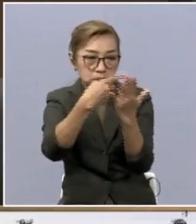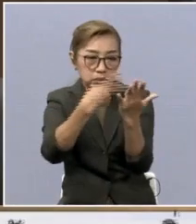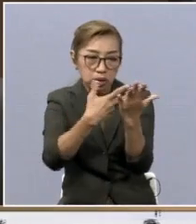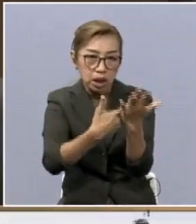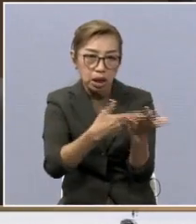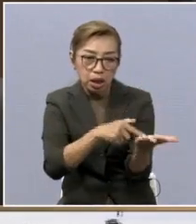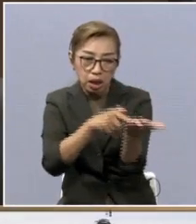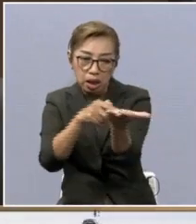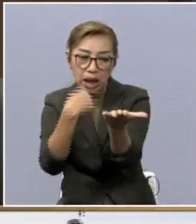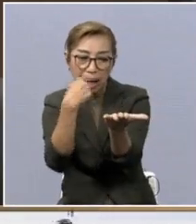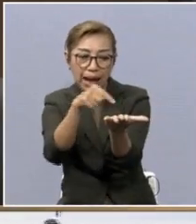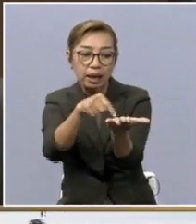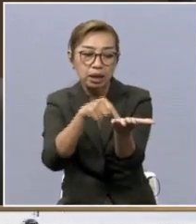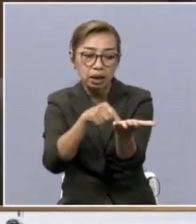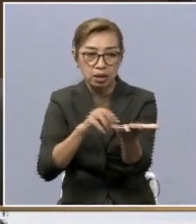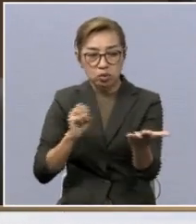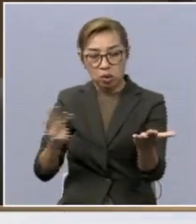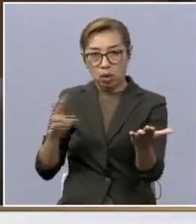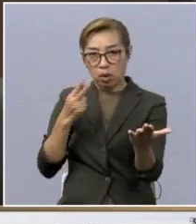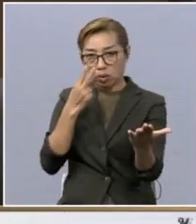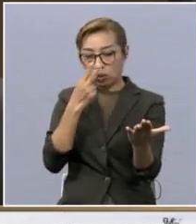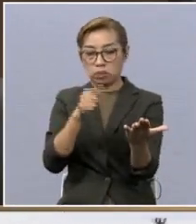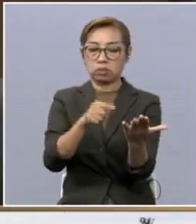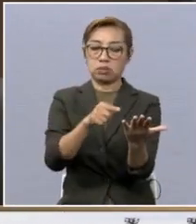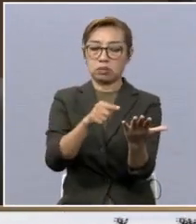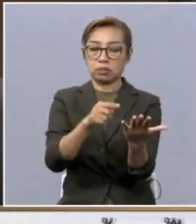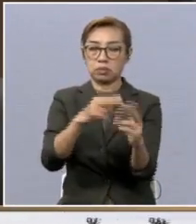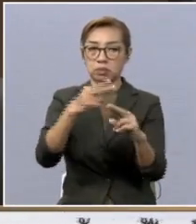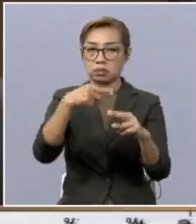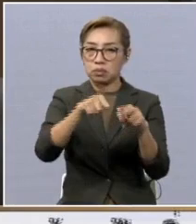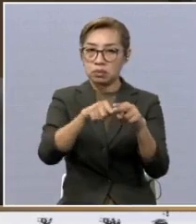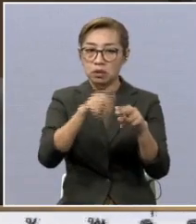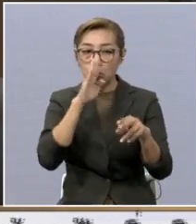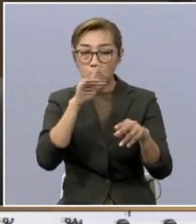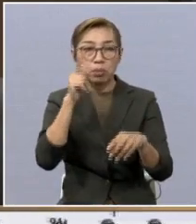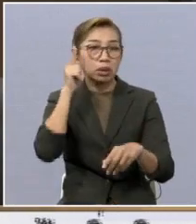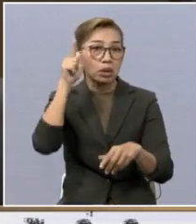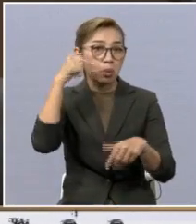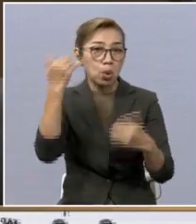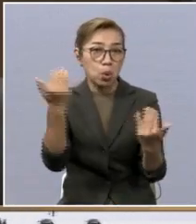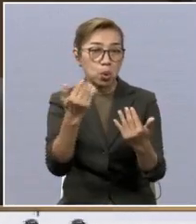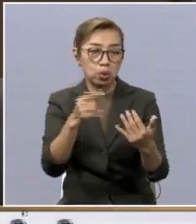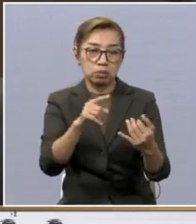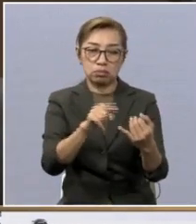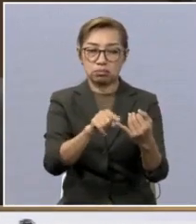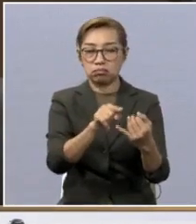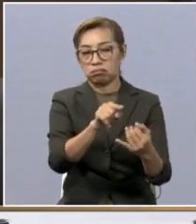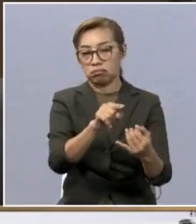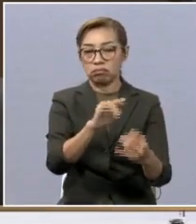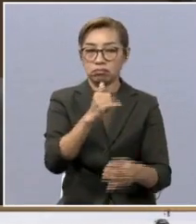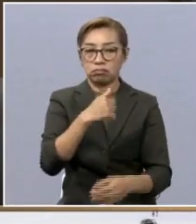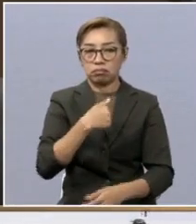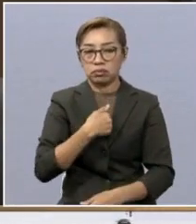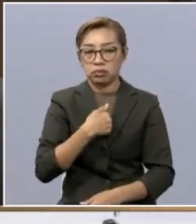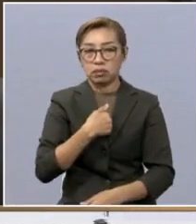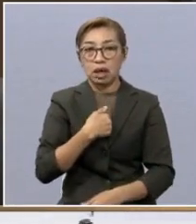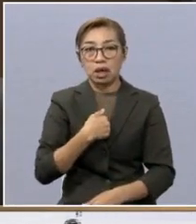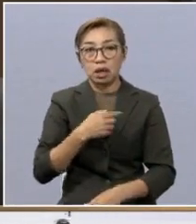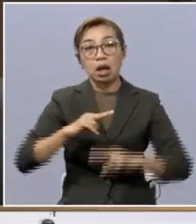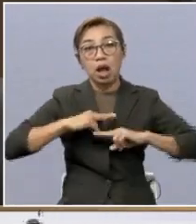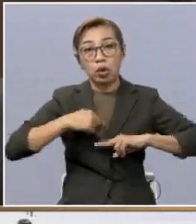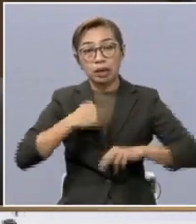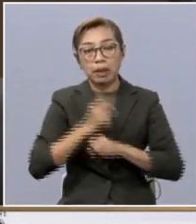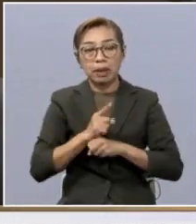แต่ละคนก็คงจะมีวิธีการตัดสินใจเป็นของตนเองถ้าเป็นคุณกิติศักดิ์เองนะครับคุณกิติศักดิ์บอกว่าเดี๋ยวจะงดออกเสียงแ